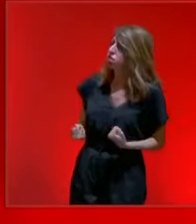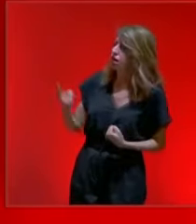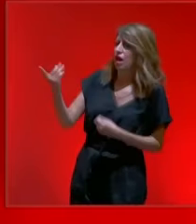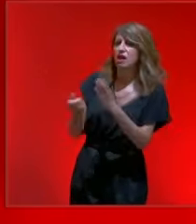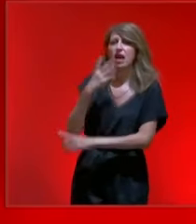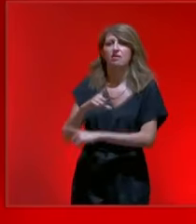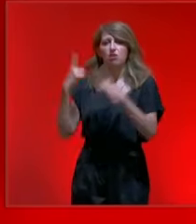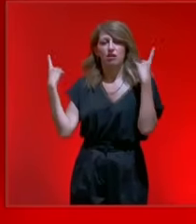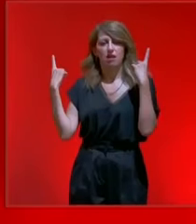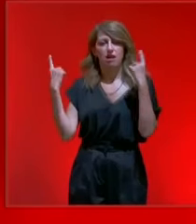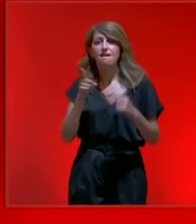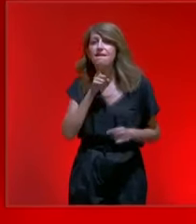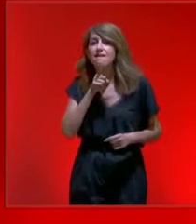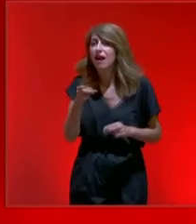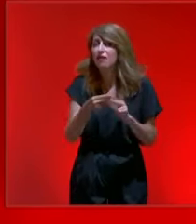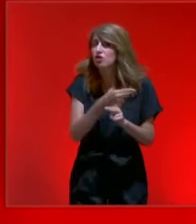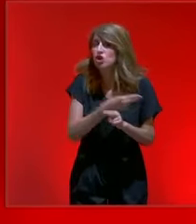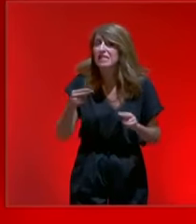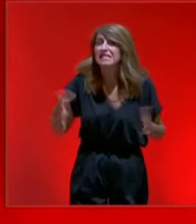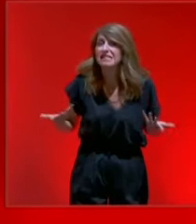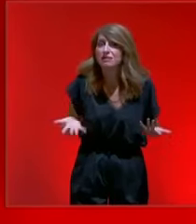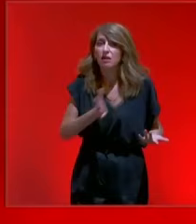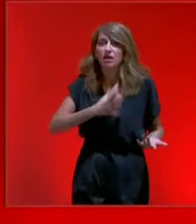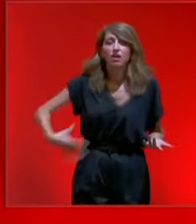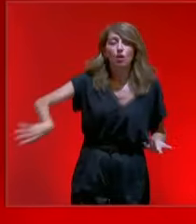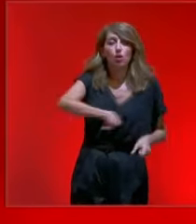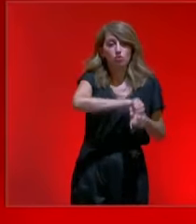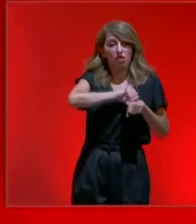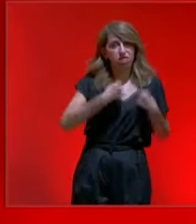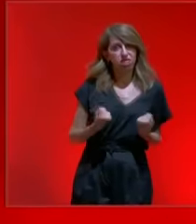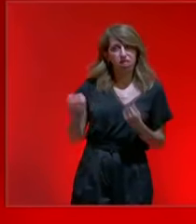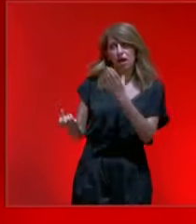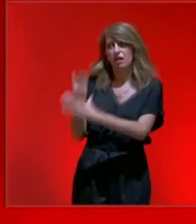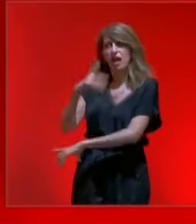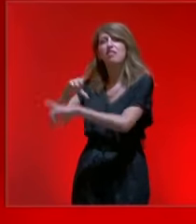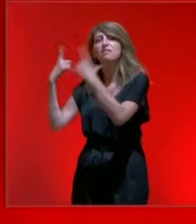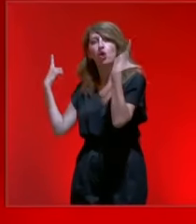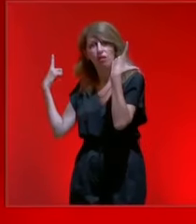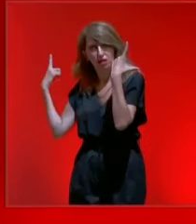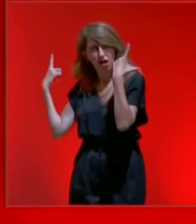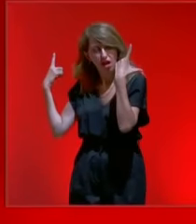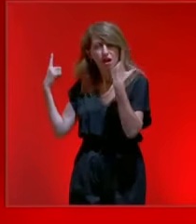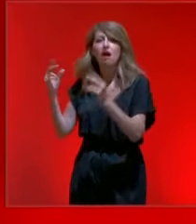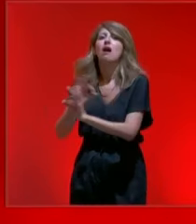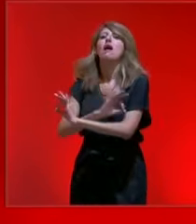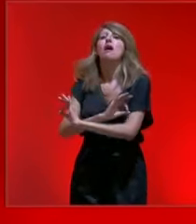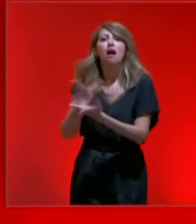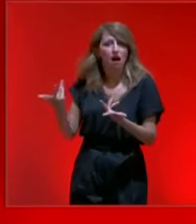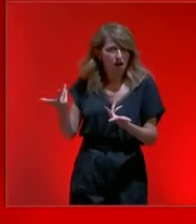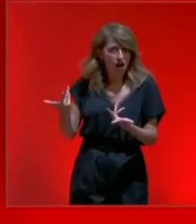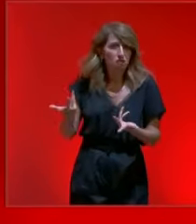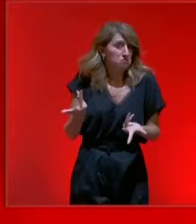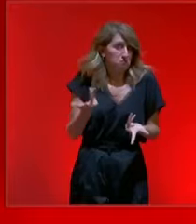θα εισπράξουμε τη δυσαρέσκεια η οποία θα διαμορφωθεί στην κοινωνία?